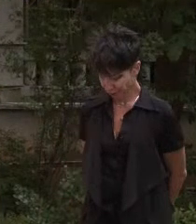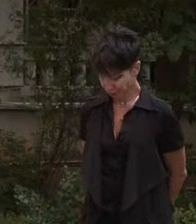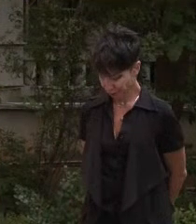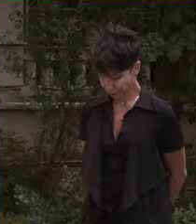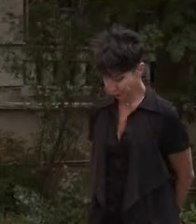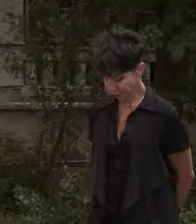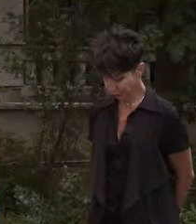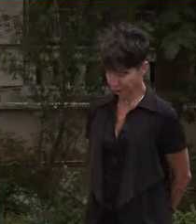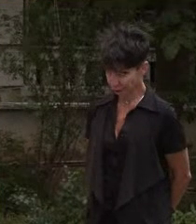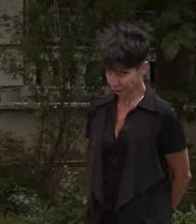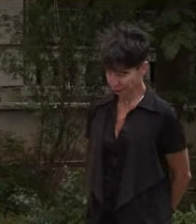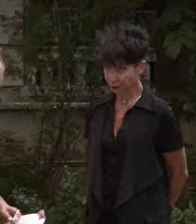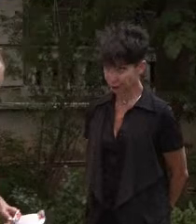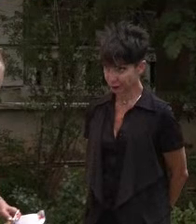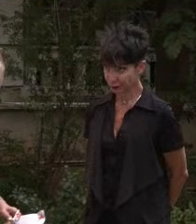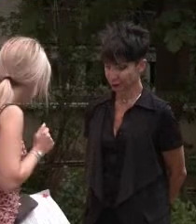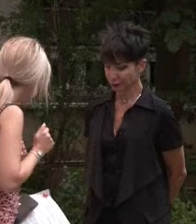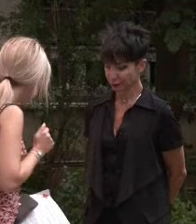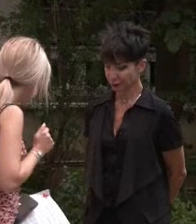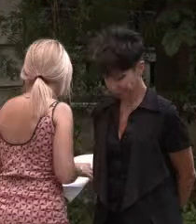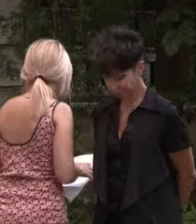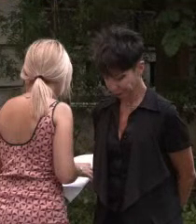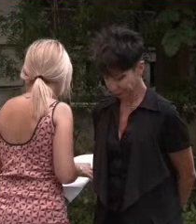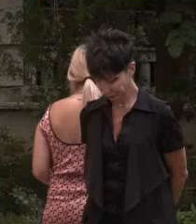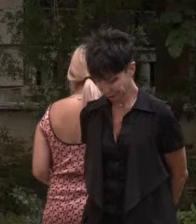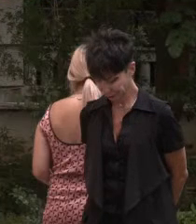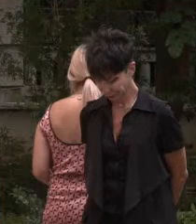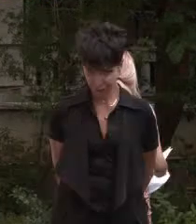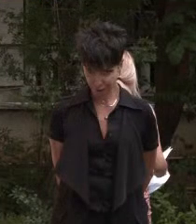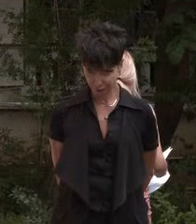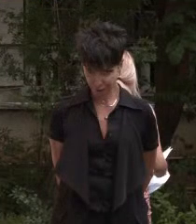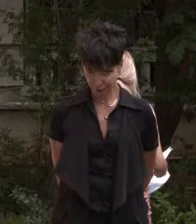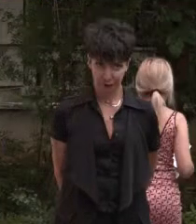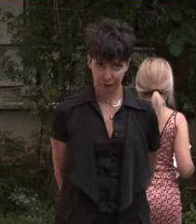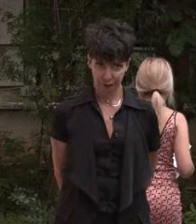Τώρα. Α, το δέμε. Τα έχετε δίκιο.